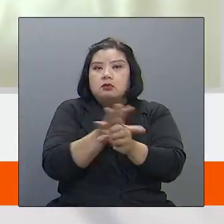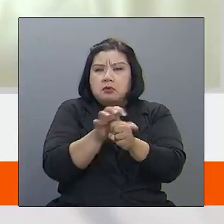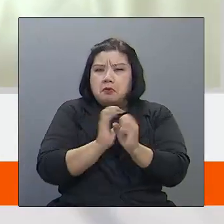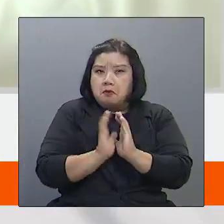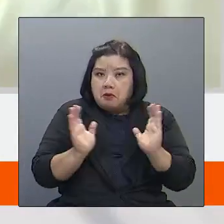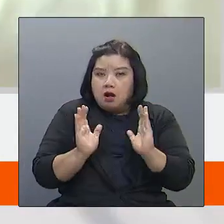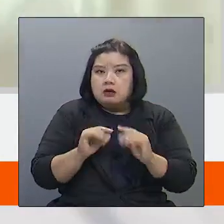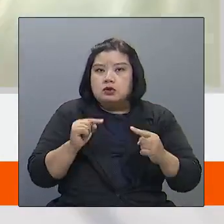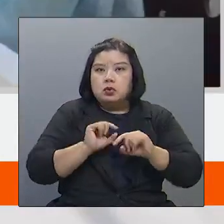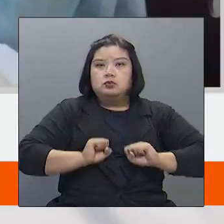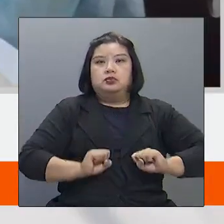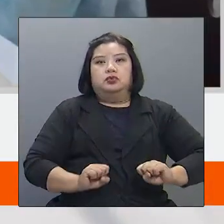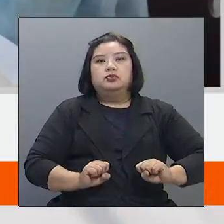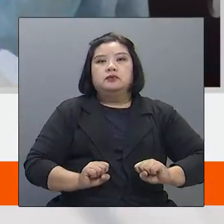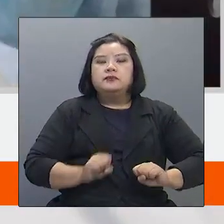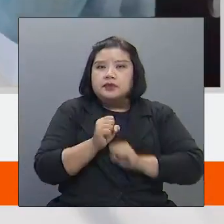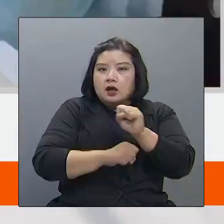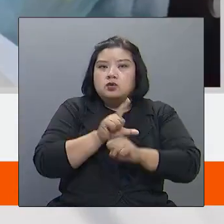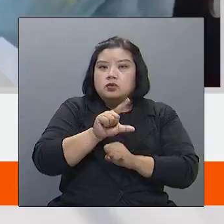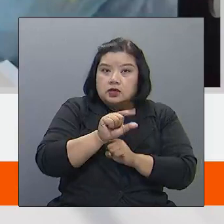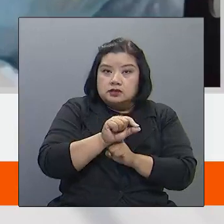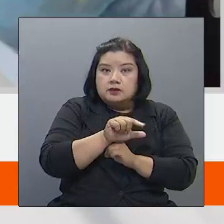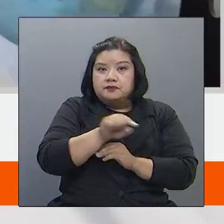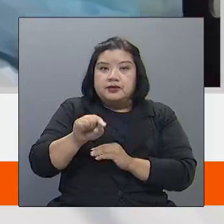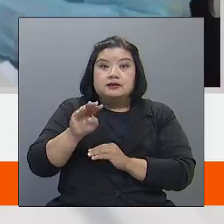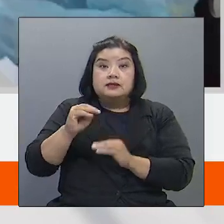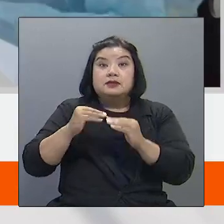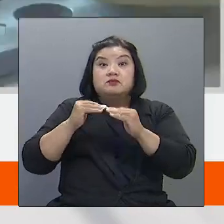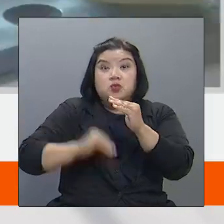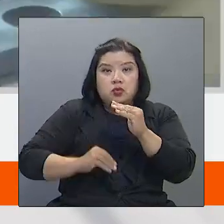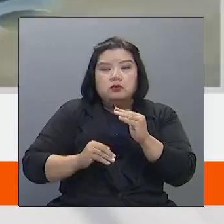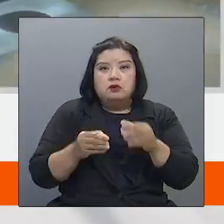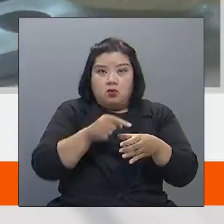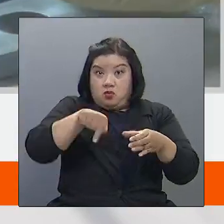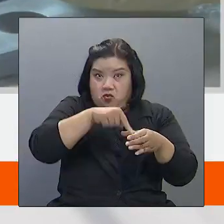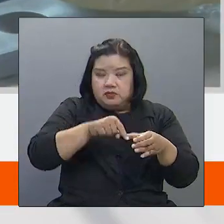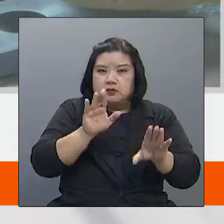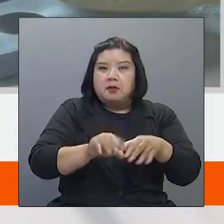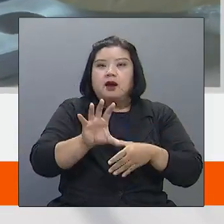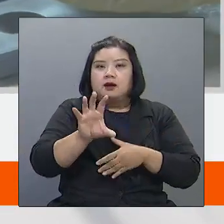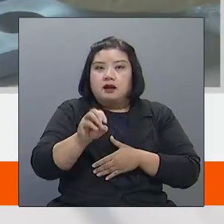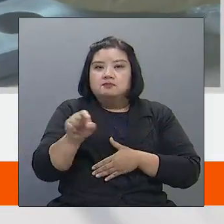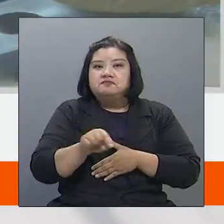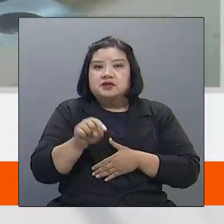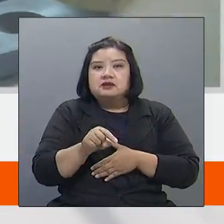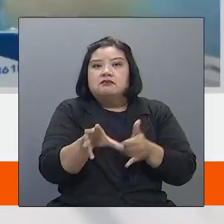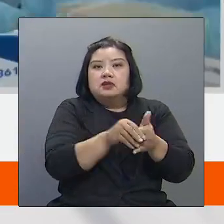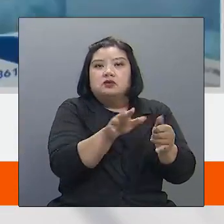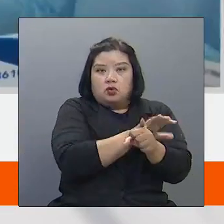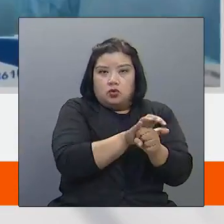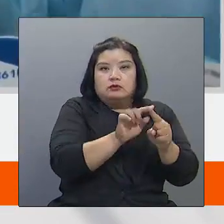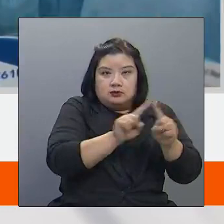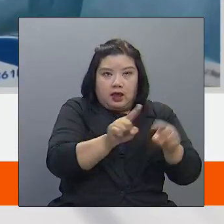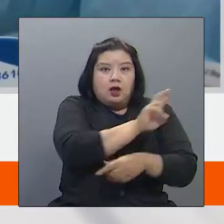ชากรวัยหนุ่มสาวคือประมาณ20-40เนี่ยจะติดเยอะมากกว่า 50% แต่คนกลุ่มเนี่ยเข้าโรงพยาบา